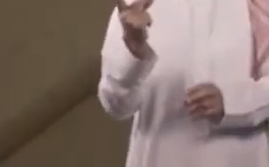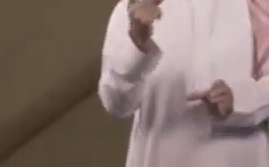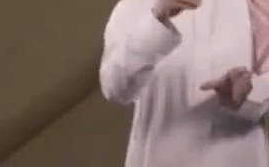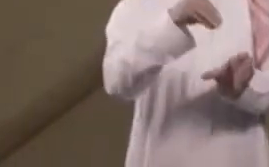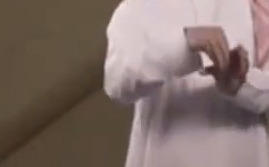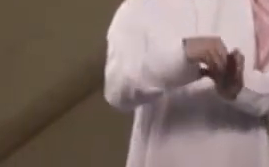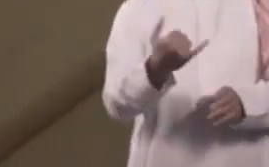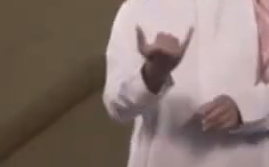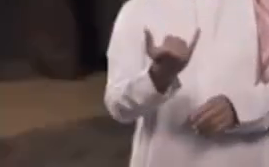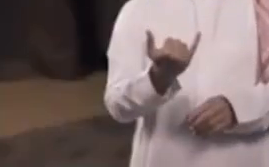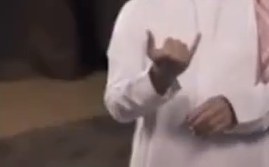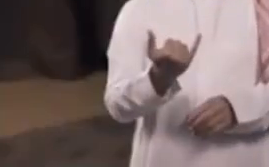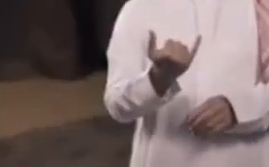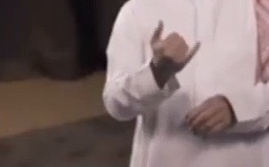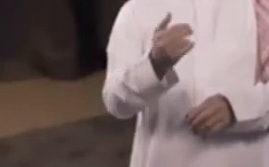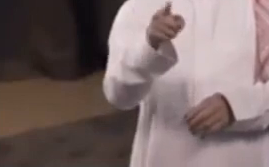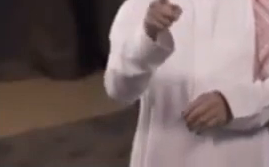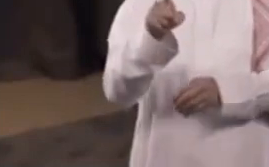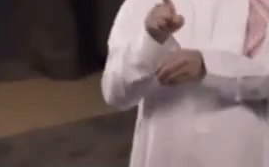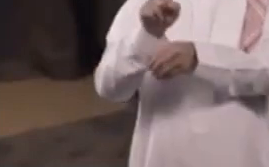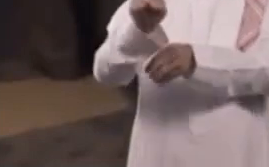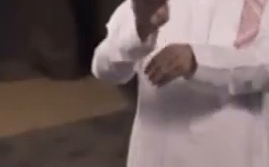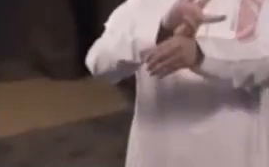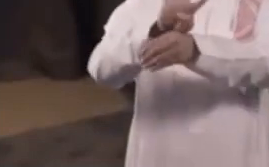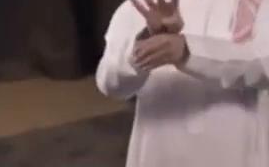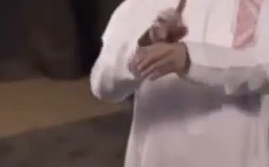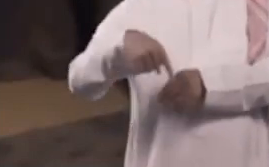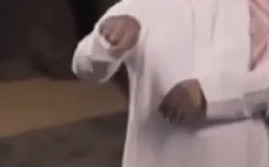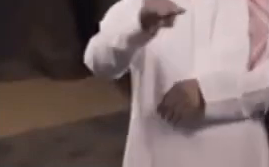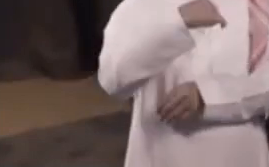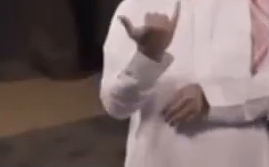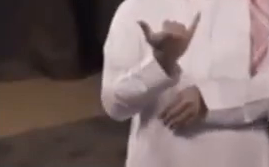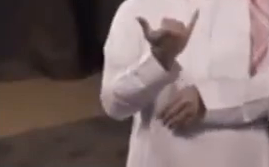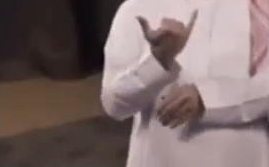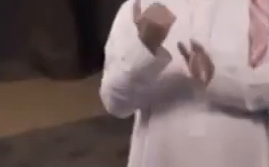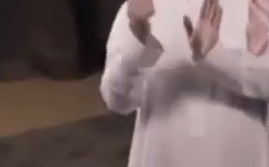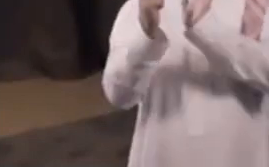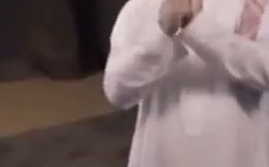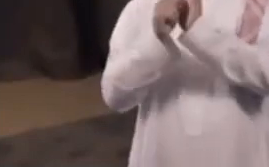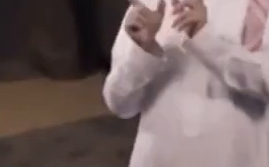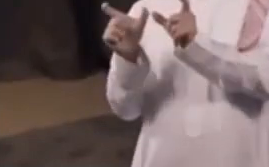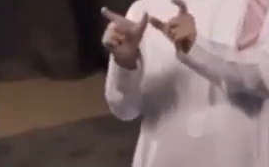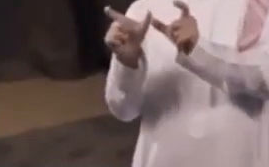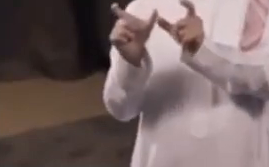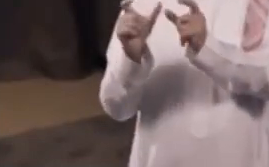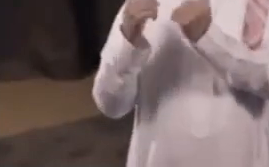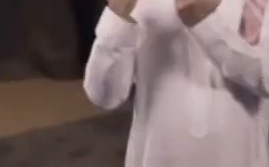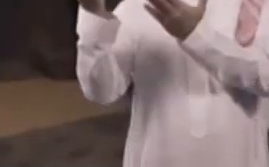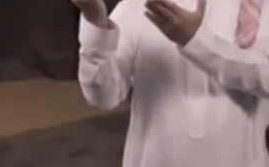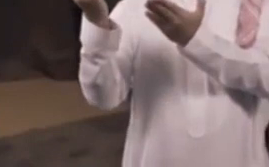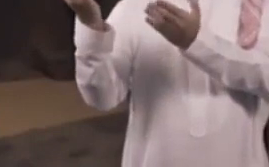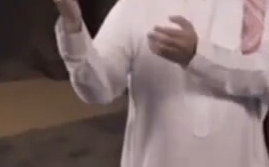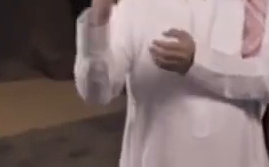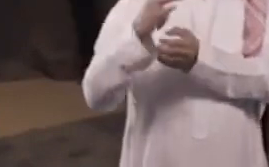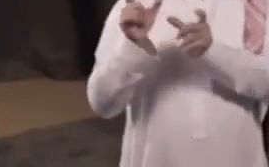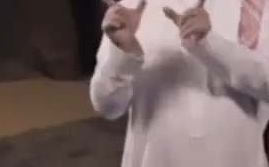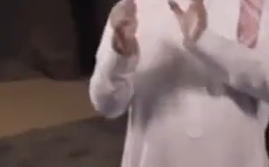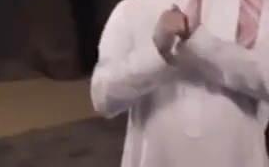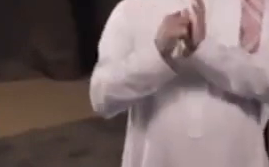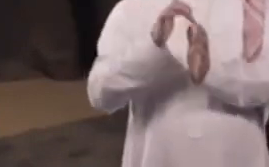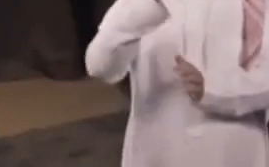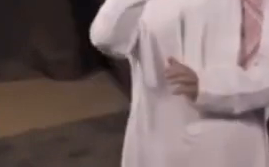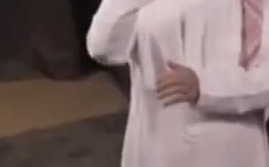أن تتخلص منها. مواجهة كورونا مسؤولية الجميع، والحجر المنزلي واجب ديني ووطني للقادمين من خارج المملكة. وإذا